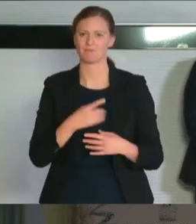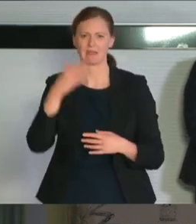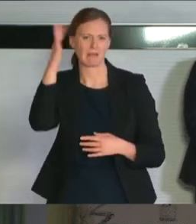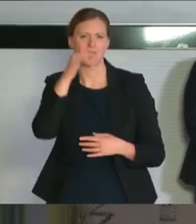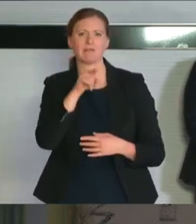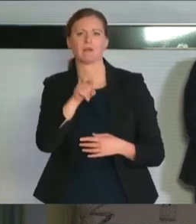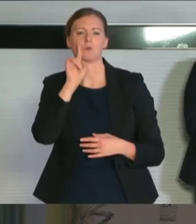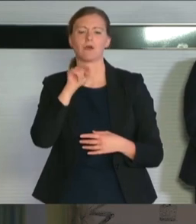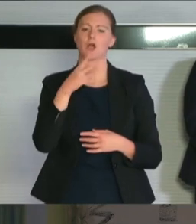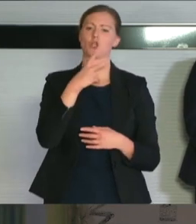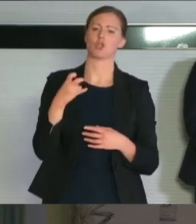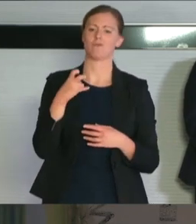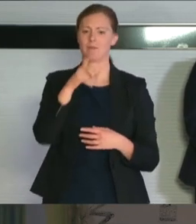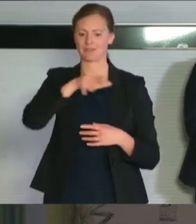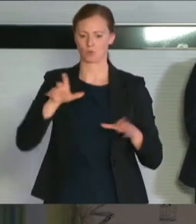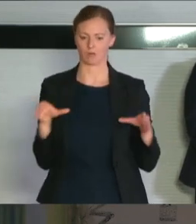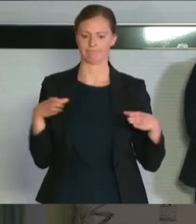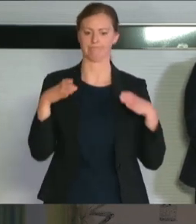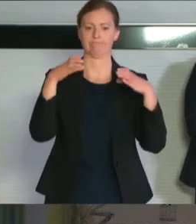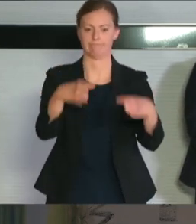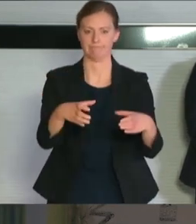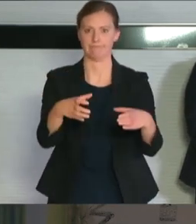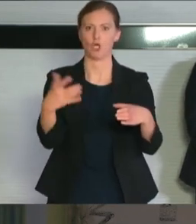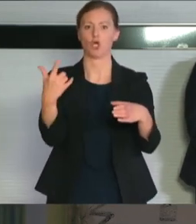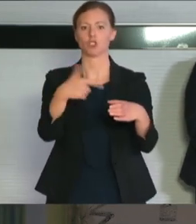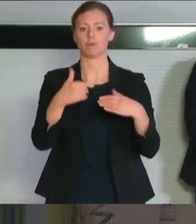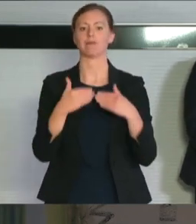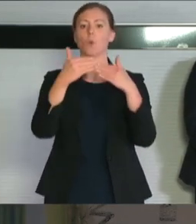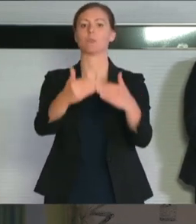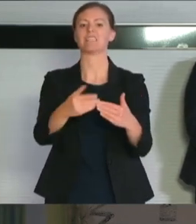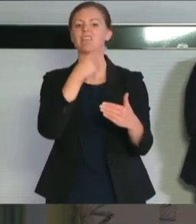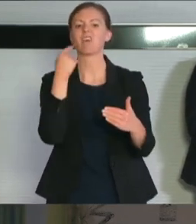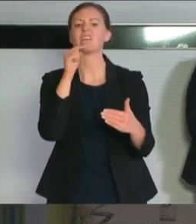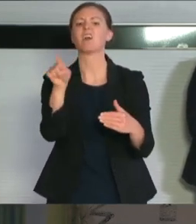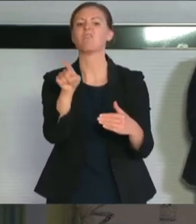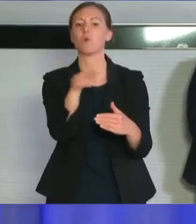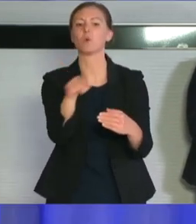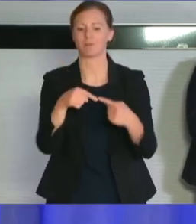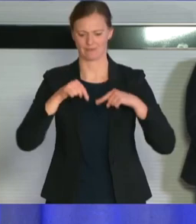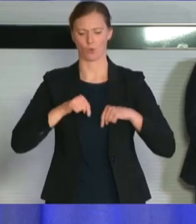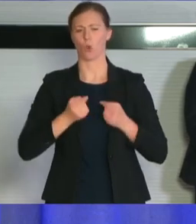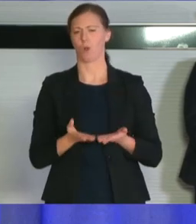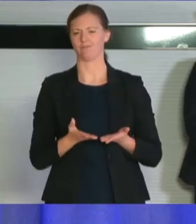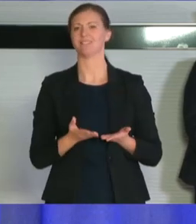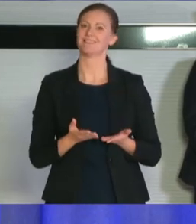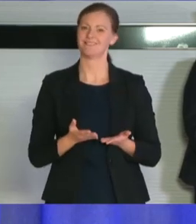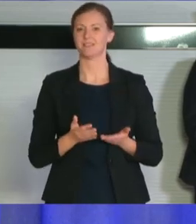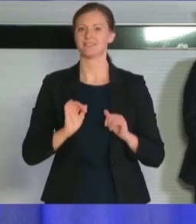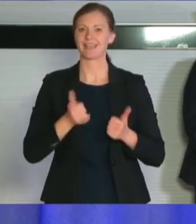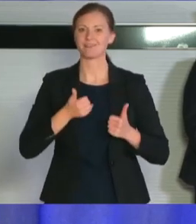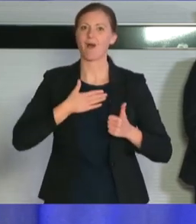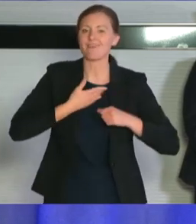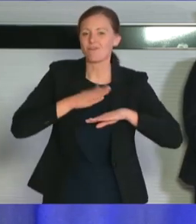denne 20-mannsgruppeturen nå, fordi det venter til fredag med at det er ulovlig. Det kan jo være greit å føre den